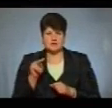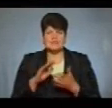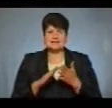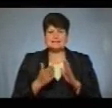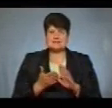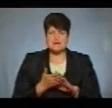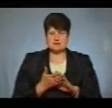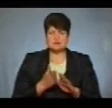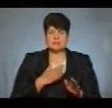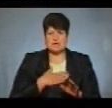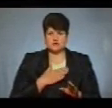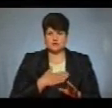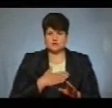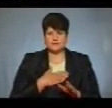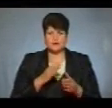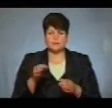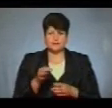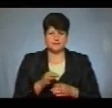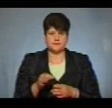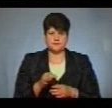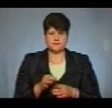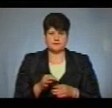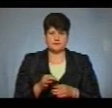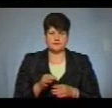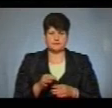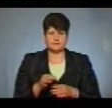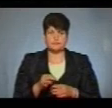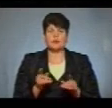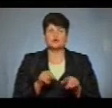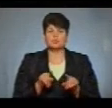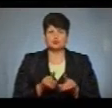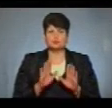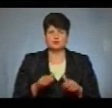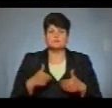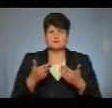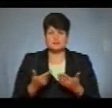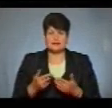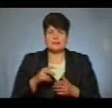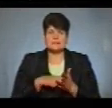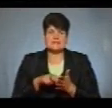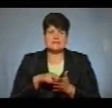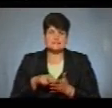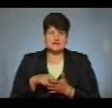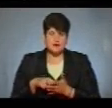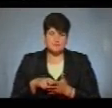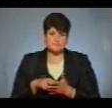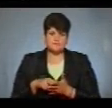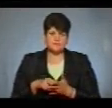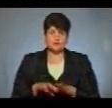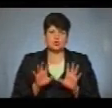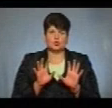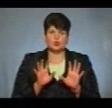стан нашого ставу в наступному. Тому ми будемо звертатися з листами як до